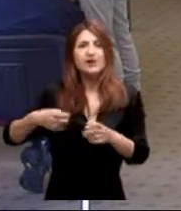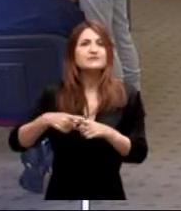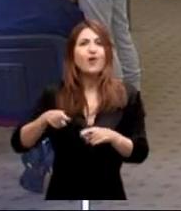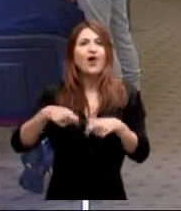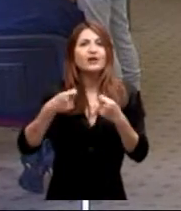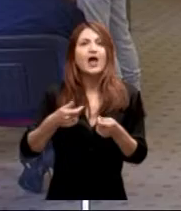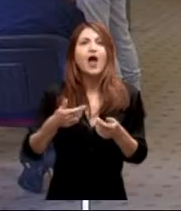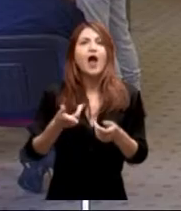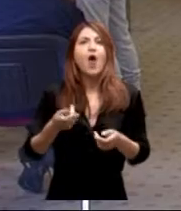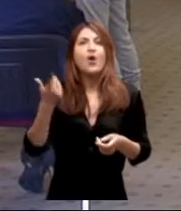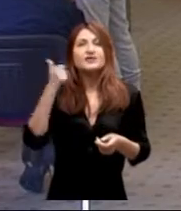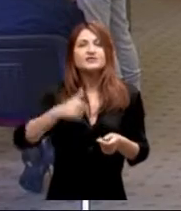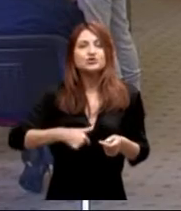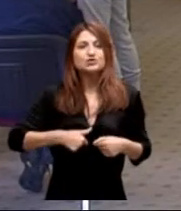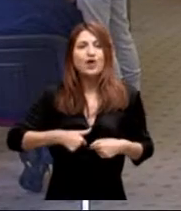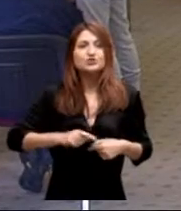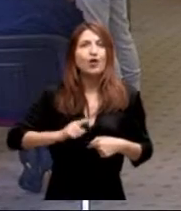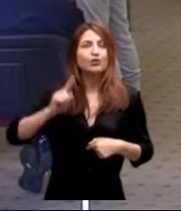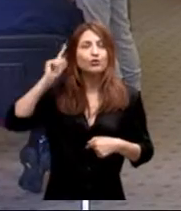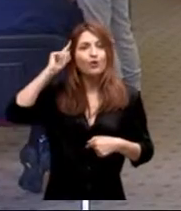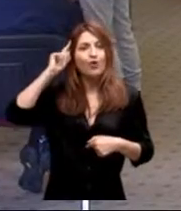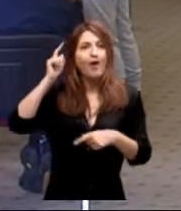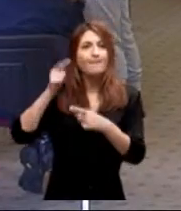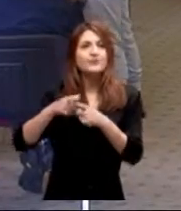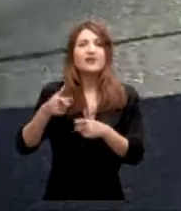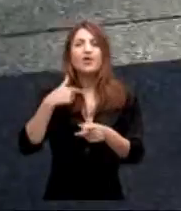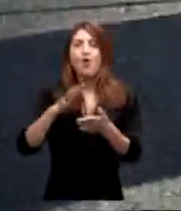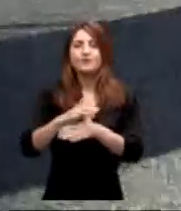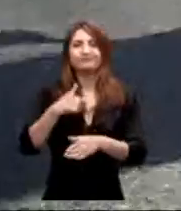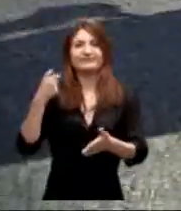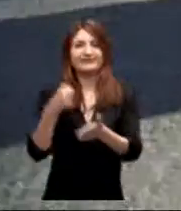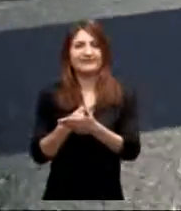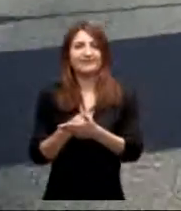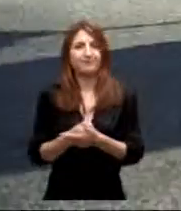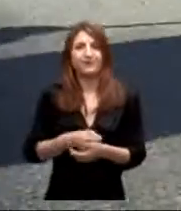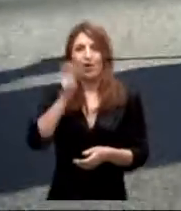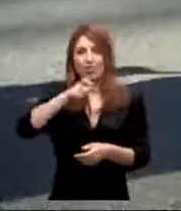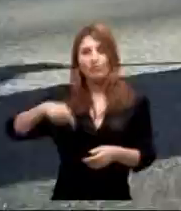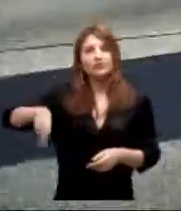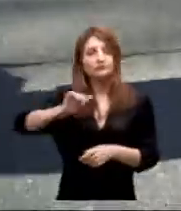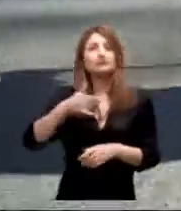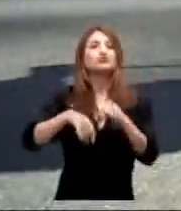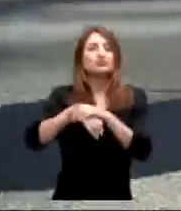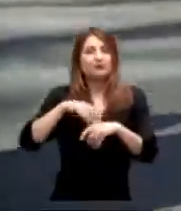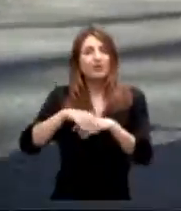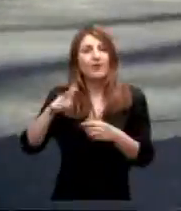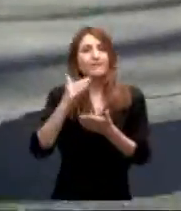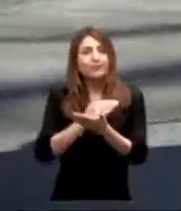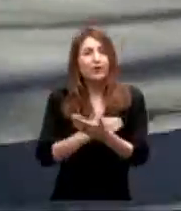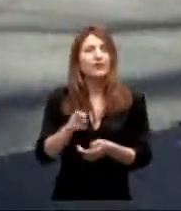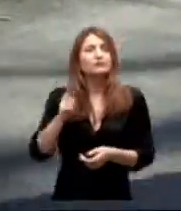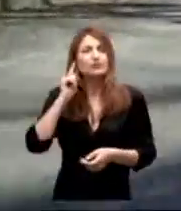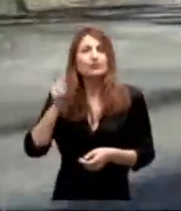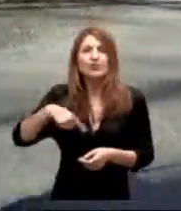impulsu vremena da dođe iz želuca do mozga kako bi znali da smo zapravo siti. Sudionici su izuzetno zadovoljni programom, a iz prve ruke